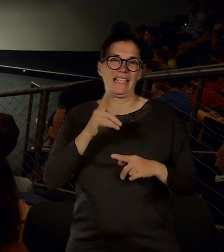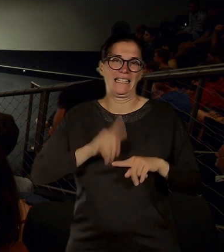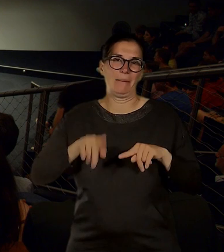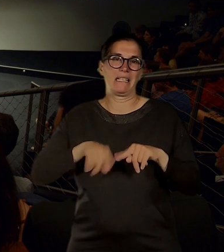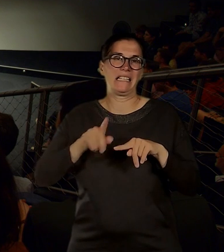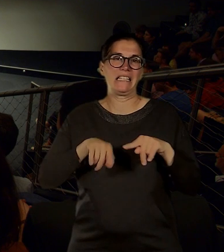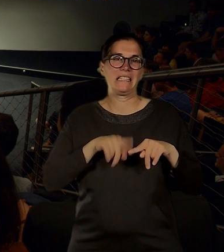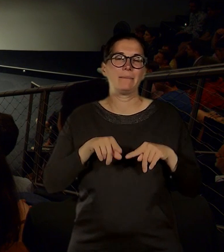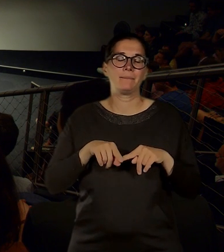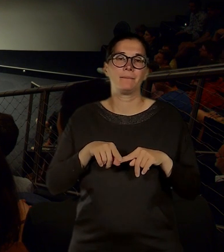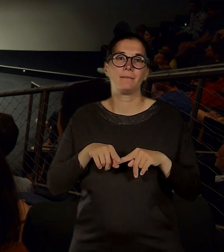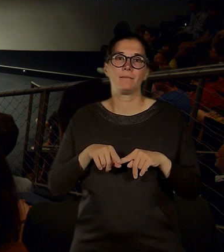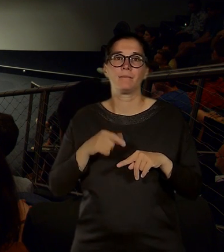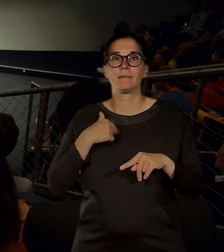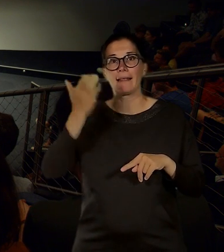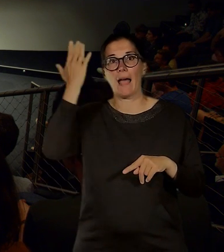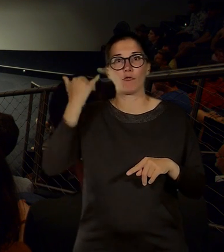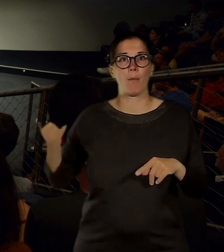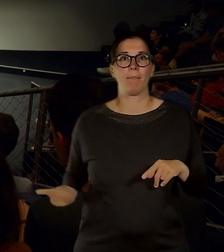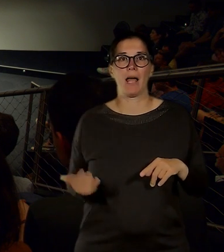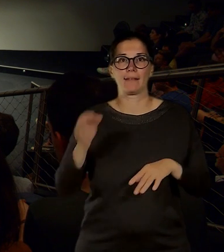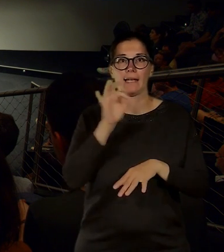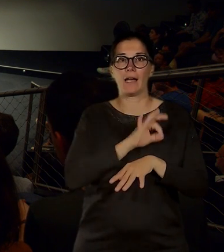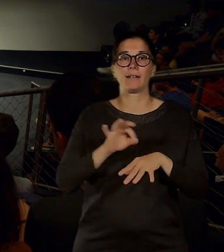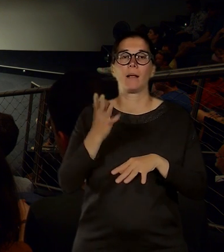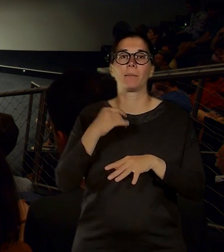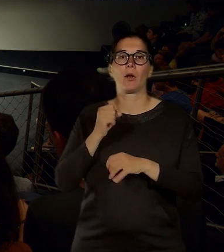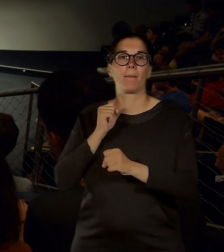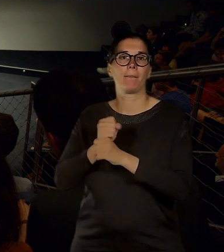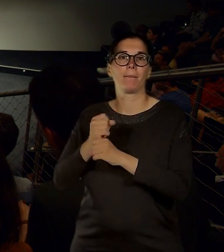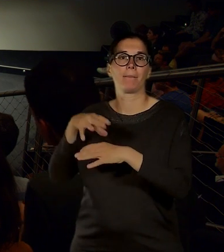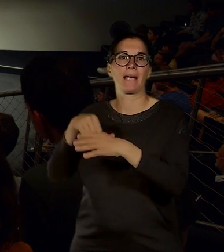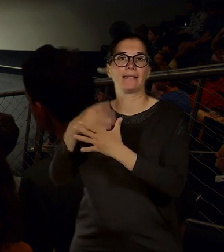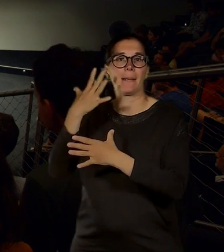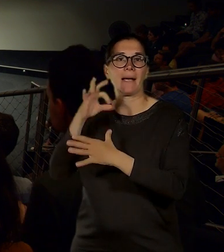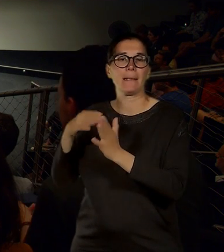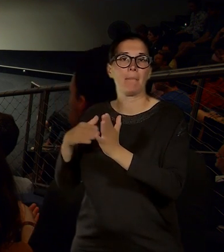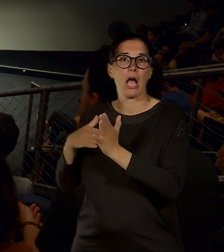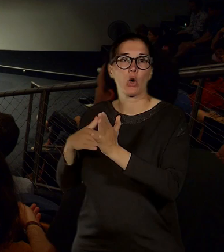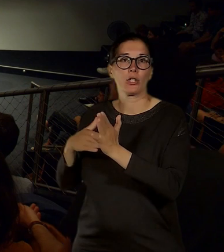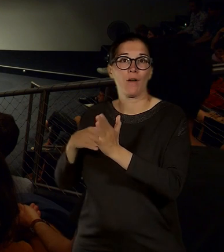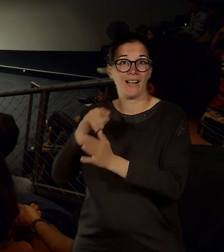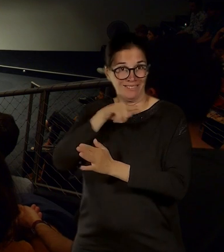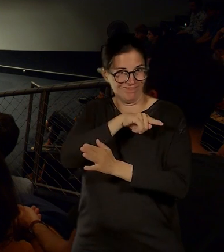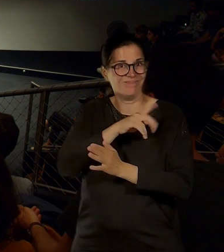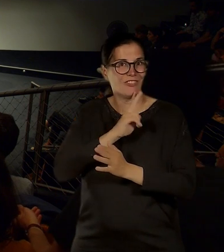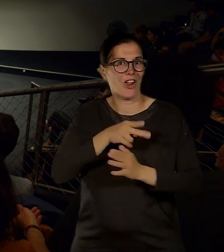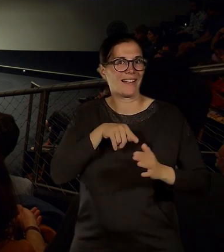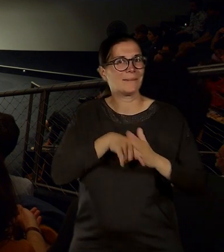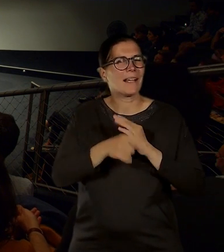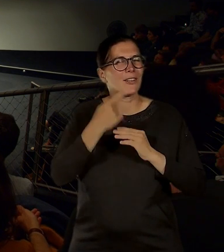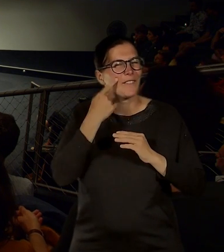Já jsem kdysi jako mladý architekt pracoval u paní architekty Machoninový, ten její rukopis je tam dodnes vlastně trošku vidět.